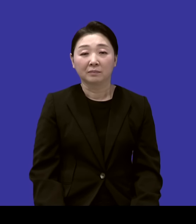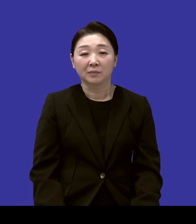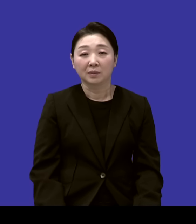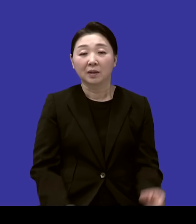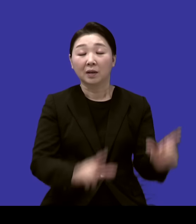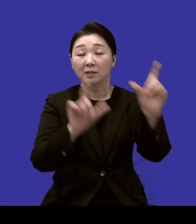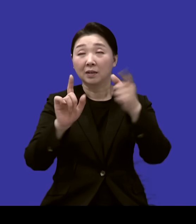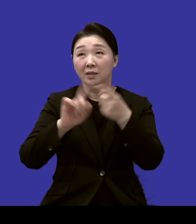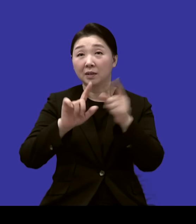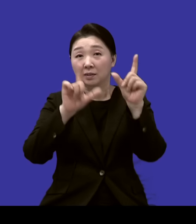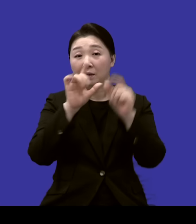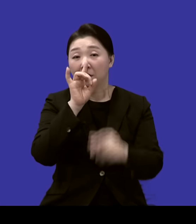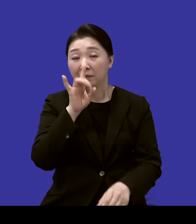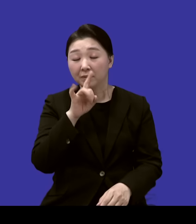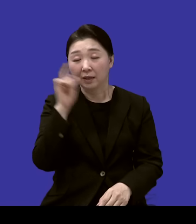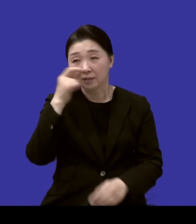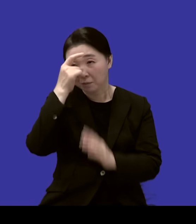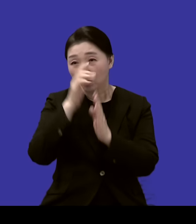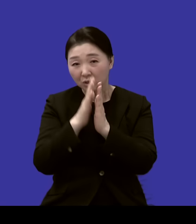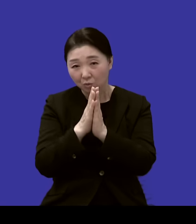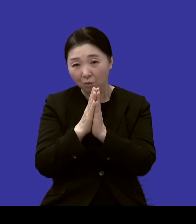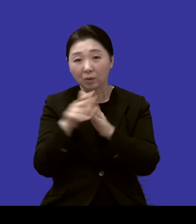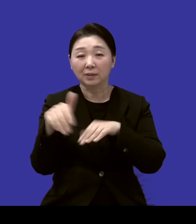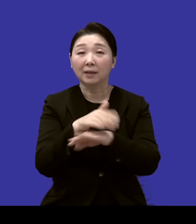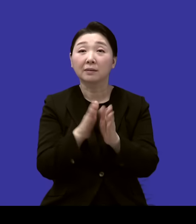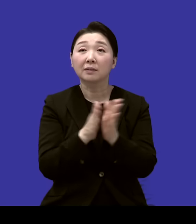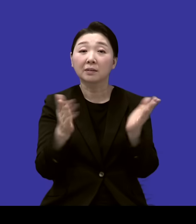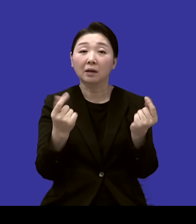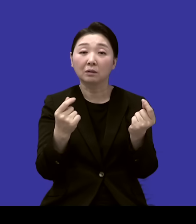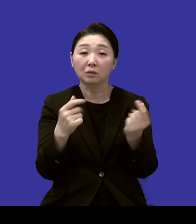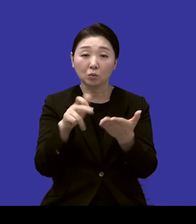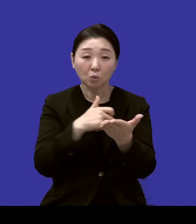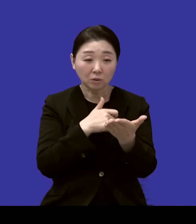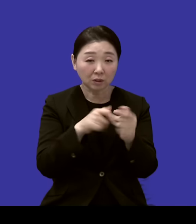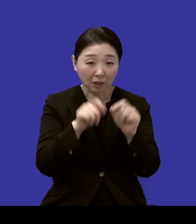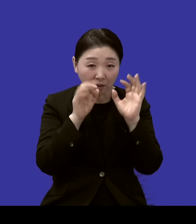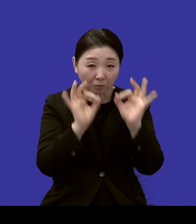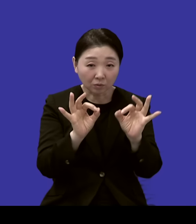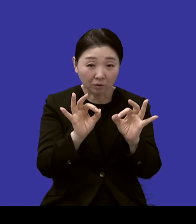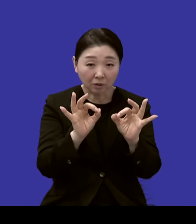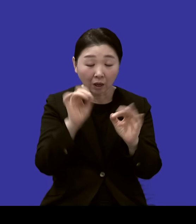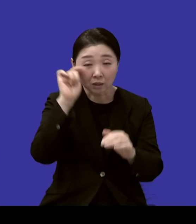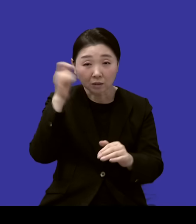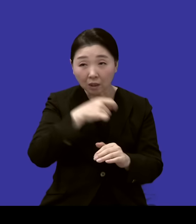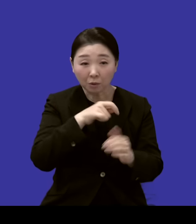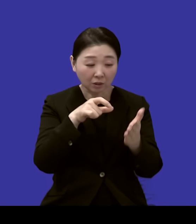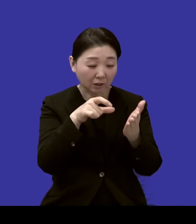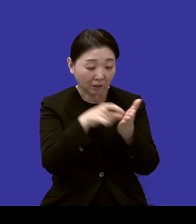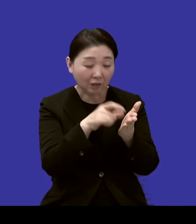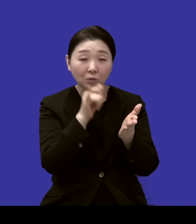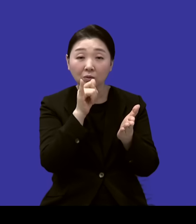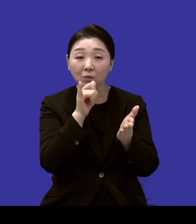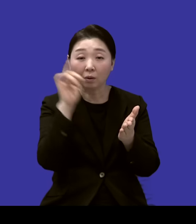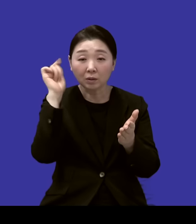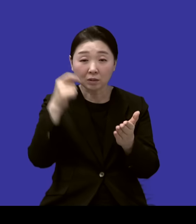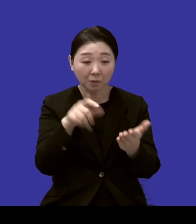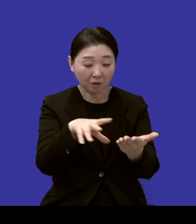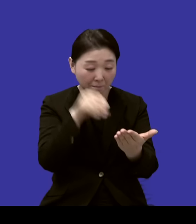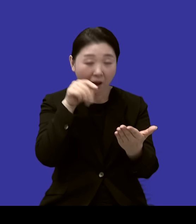도저히 이렇게 살면 안 되겠다 싶어서 새벽 기도회를 나가기 시작했습니다. 네. 근데 그 쪽지를 자세히 보니까 새벽이란 말이 있는 거예요. 예. 그 새벽이 제